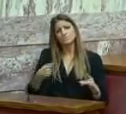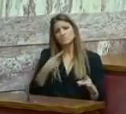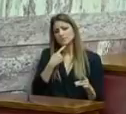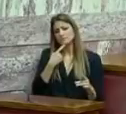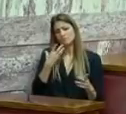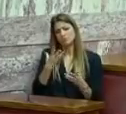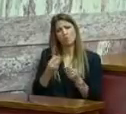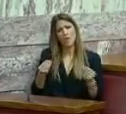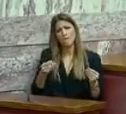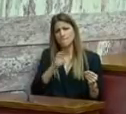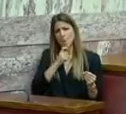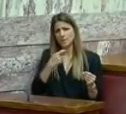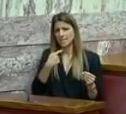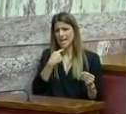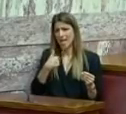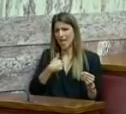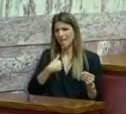ένα σημείο.